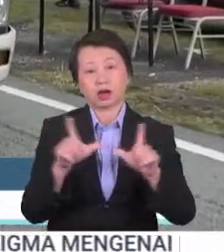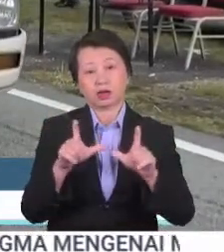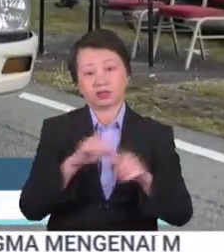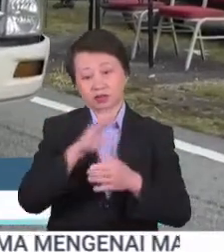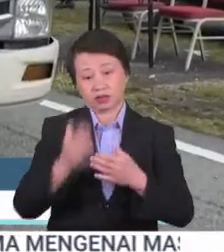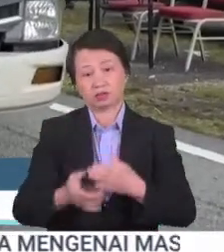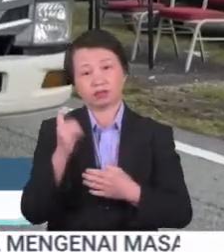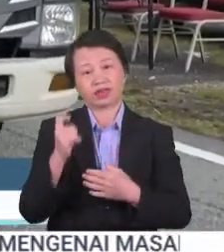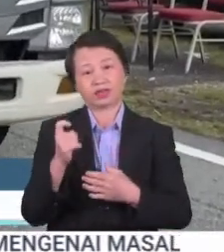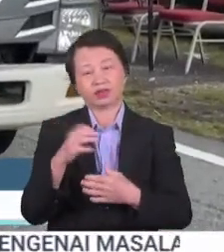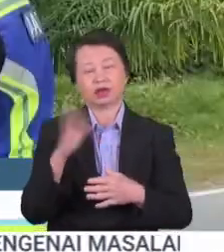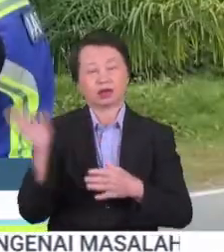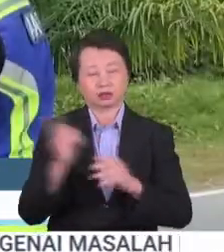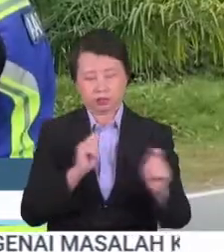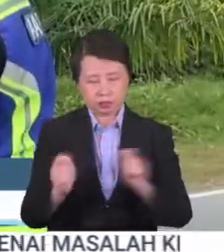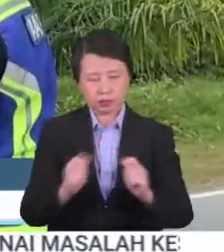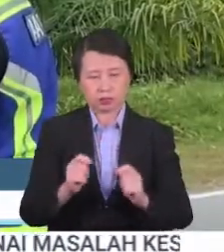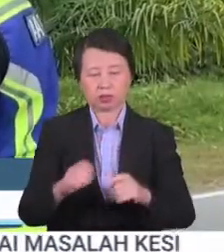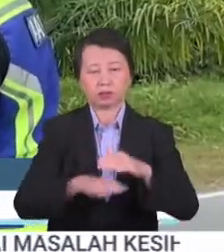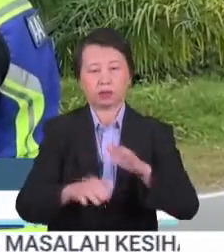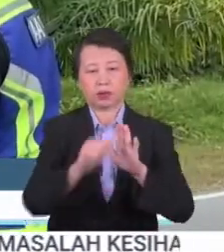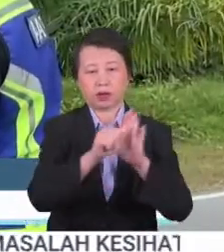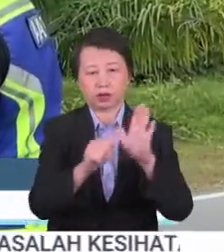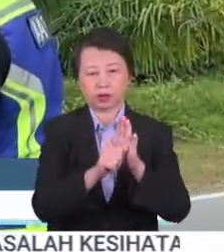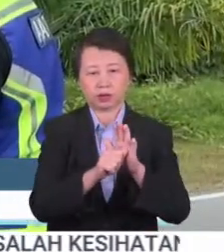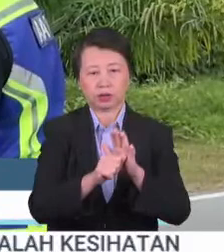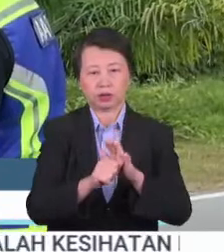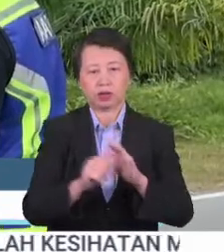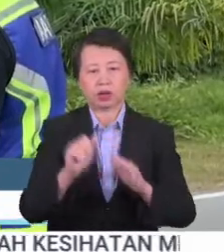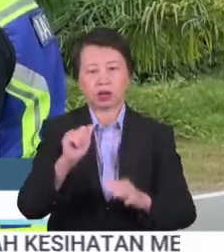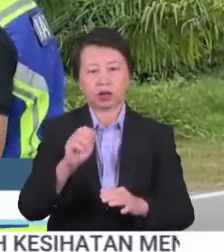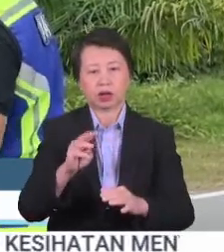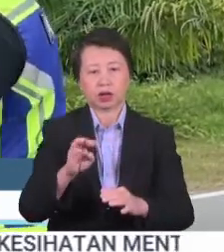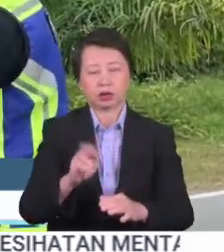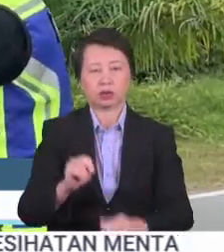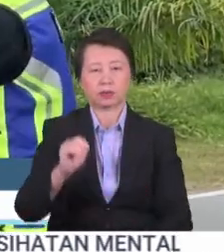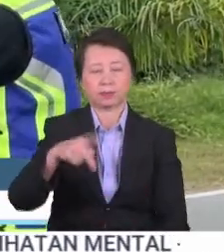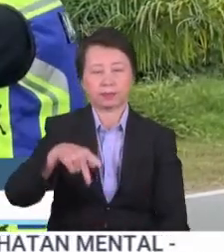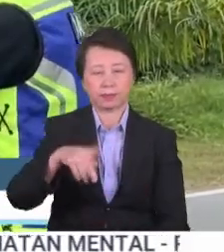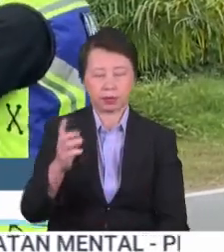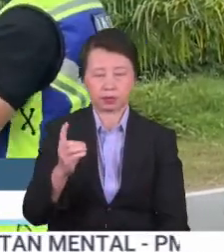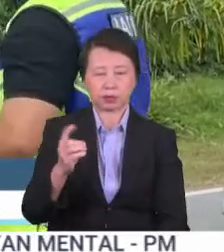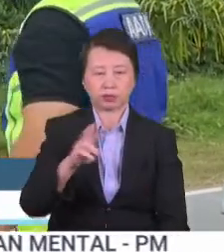tempoh juga akan dikenakan tindakan di bawah akta pengangkutan awam darat apad